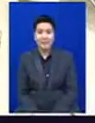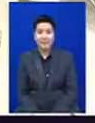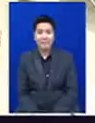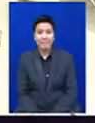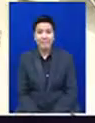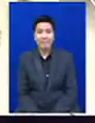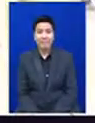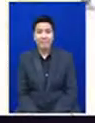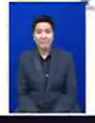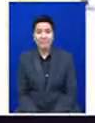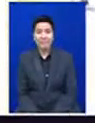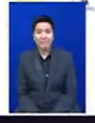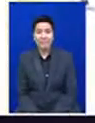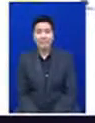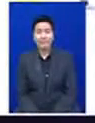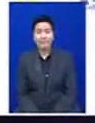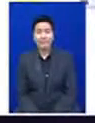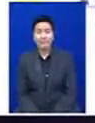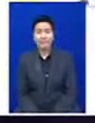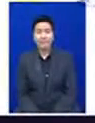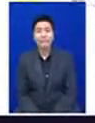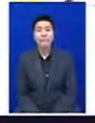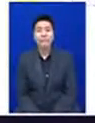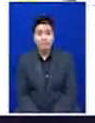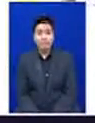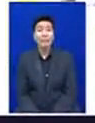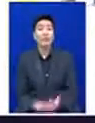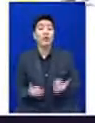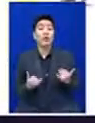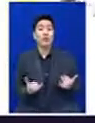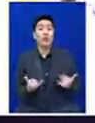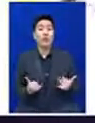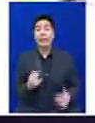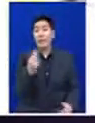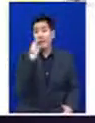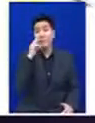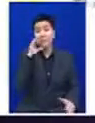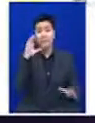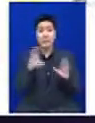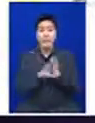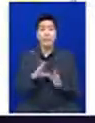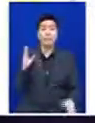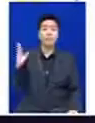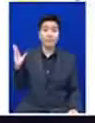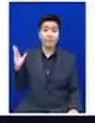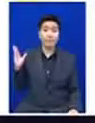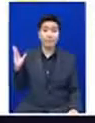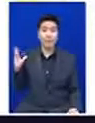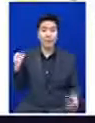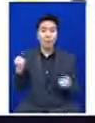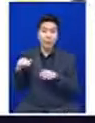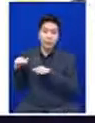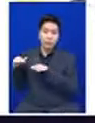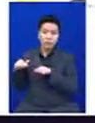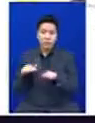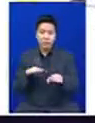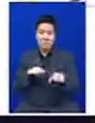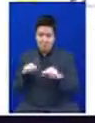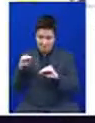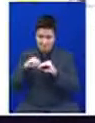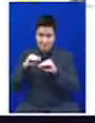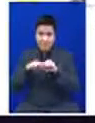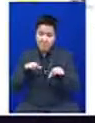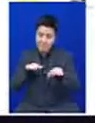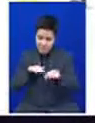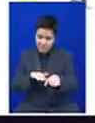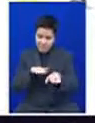ใช่และภาพในขณะนี้นะคะที่คุณผู้ชมเห็นอยู่ก็มีปริมาณรถที่มากขึ้นค่ะในช่วงบ่